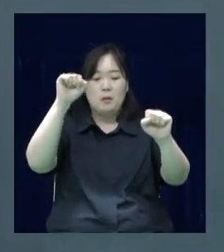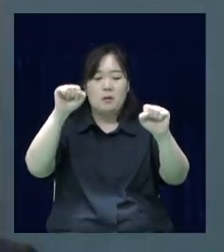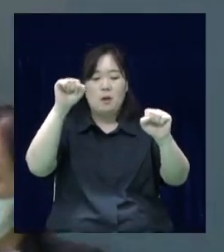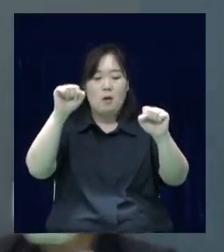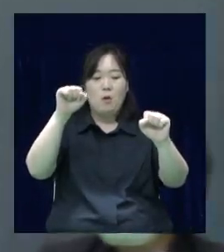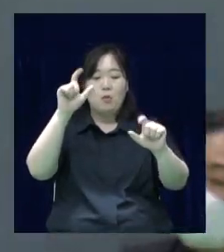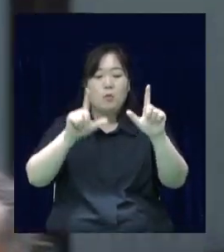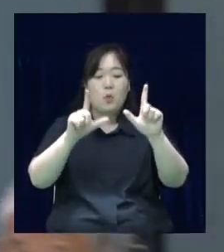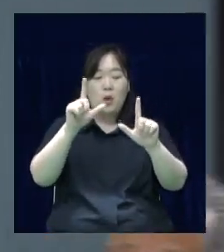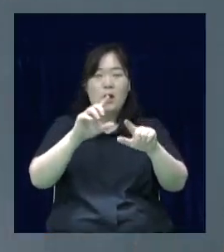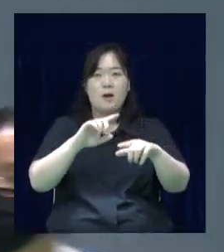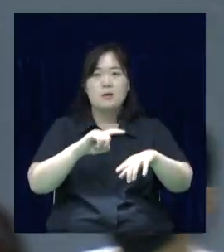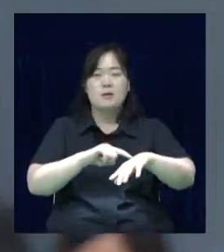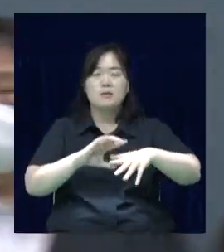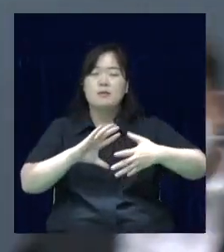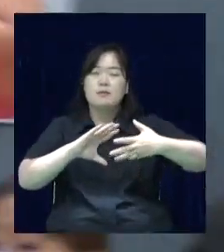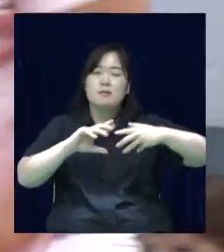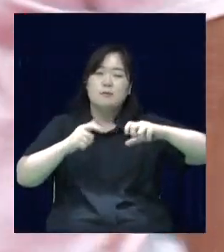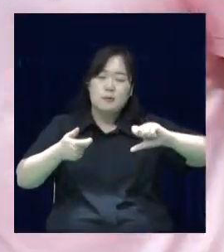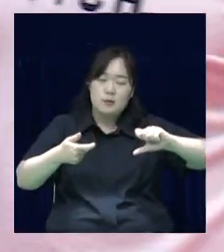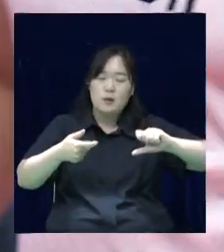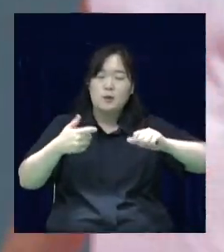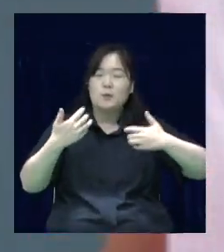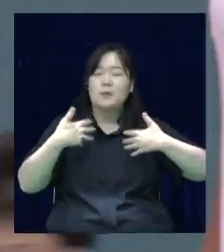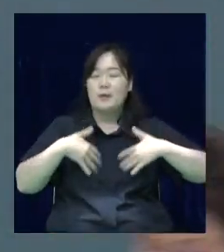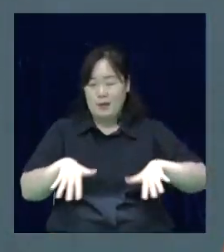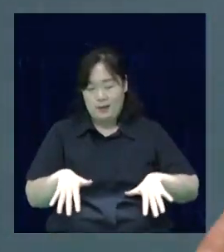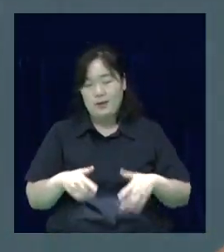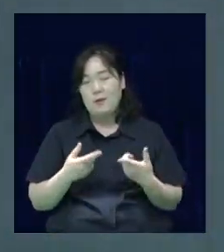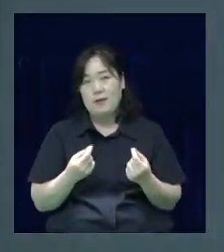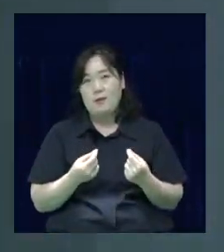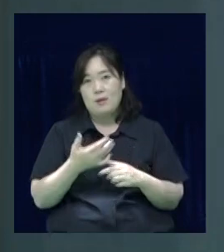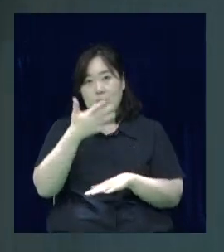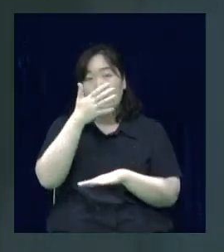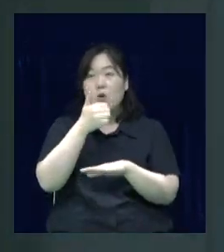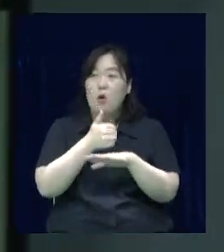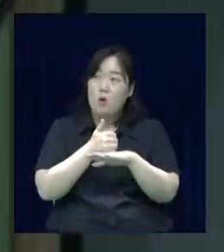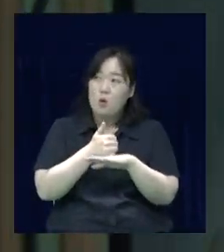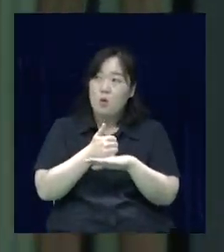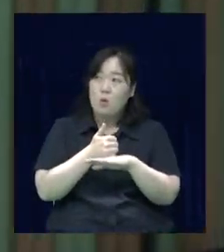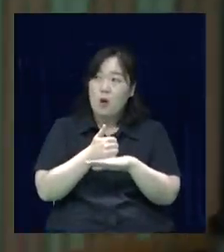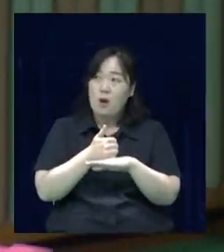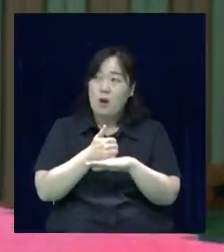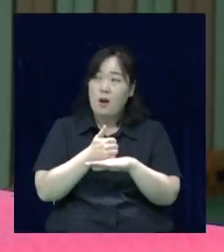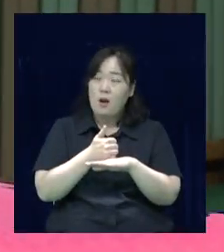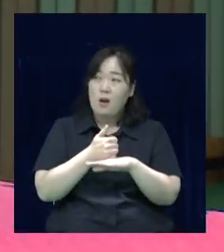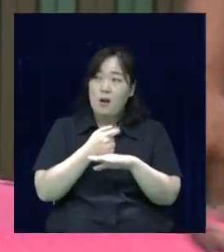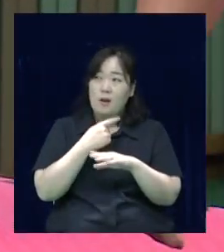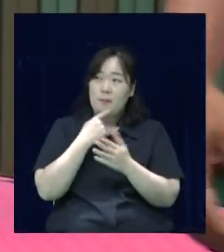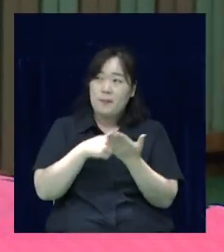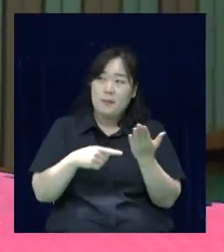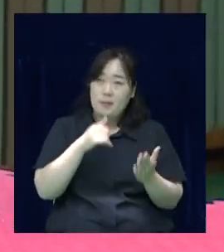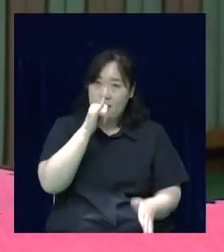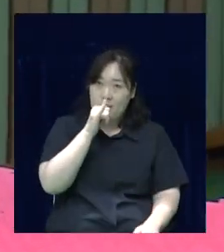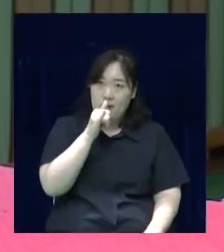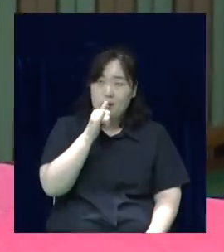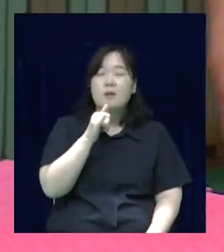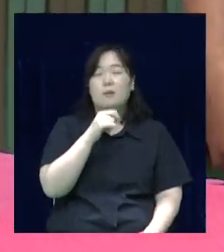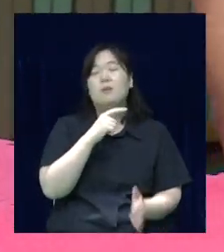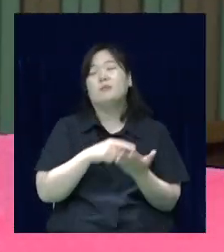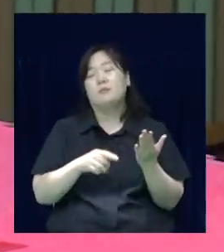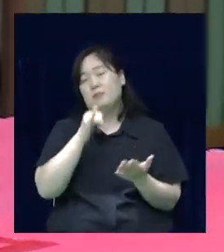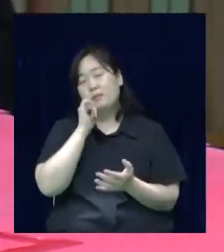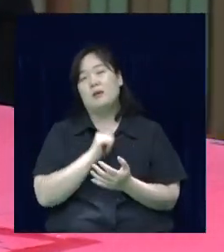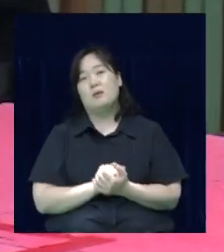되거든요. 그 팔 떠는 부분에 있어서는 이 경기 결과에 좀 영향이 어느 정도일지도 궁금한데요. 굉장히 영향이 크죠. 네. 왜